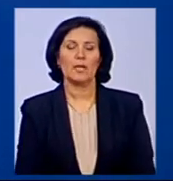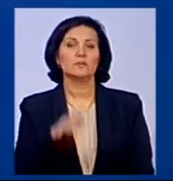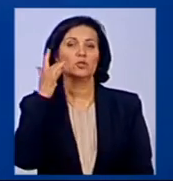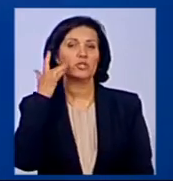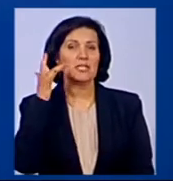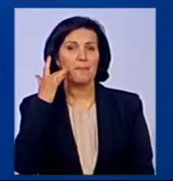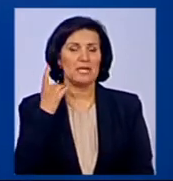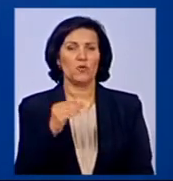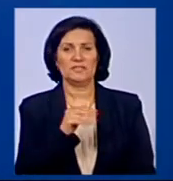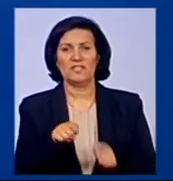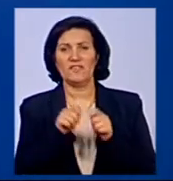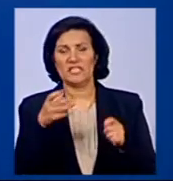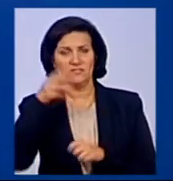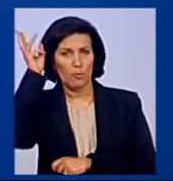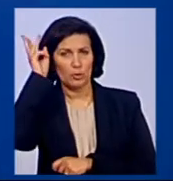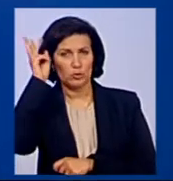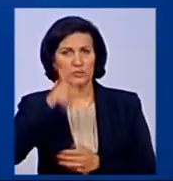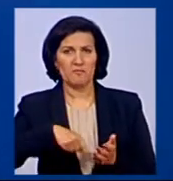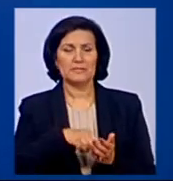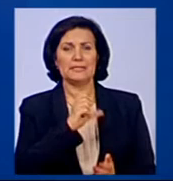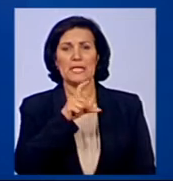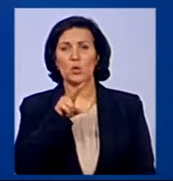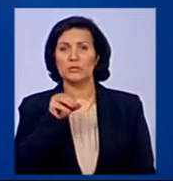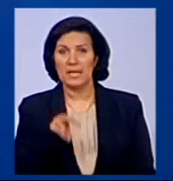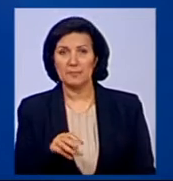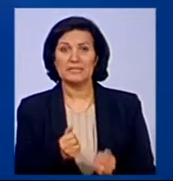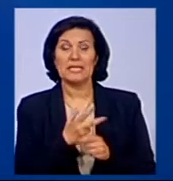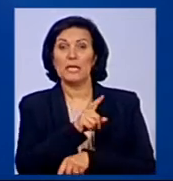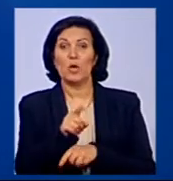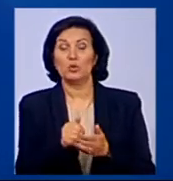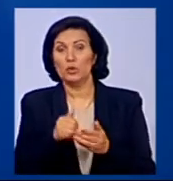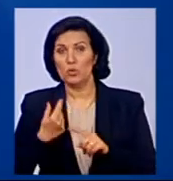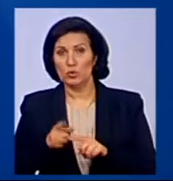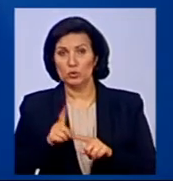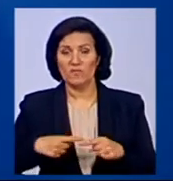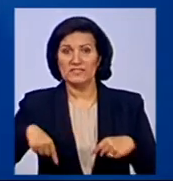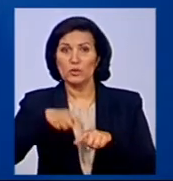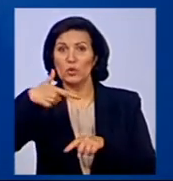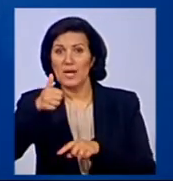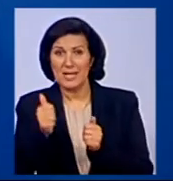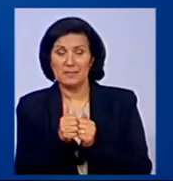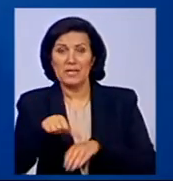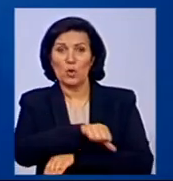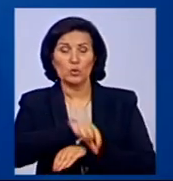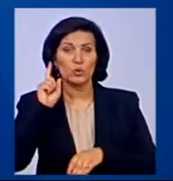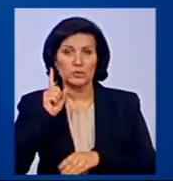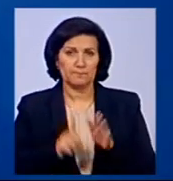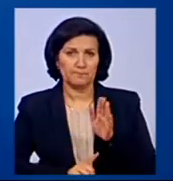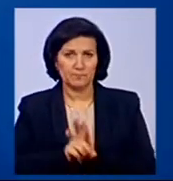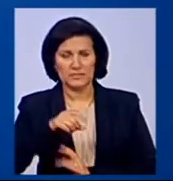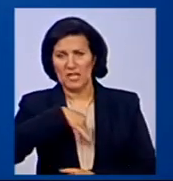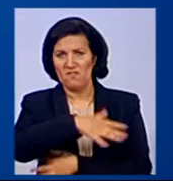Сполучені Штати Америки офіційно відкрили своє посольство в місті Єрусалимі. За кілька годин до цього у секторі Гази біля кордону з Ізраїлем